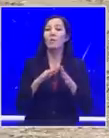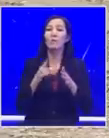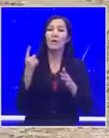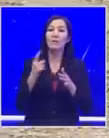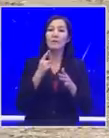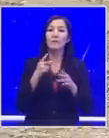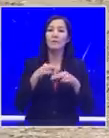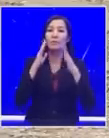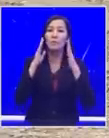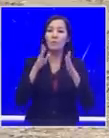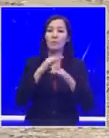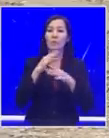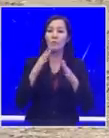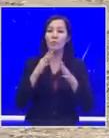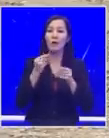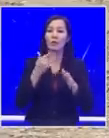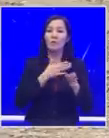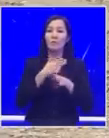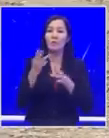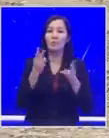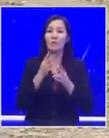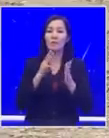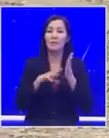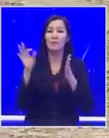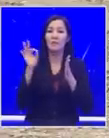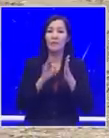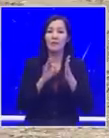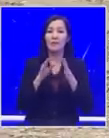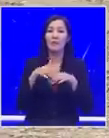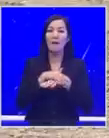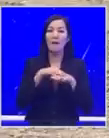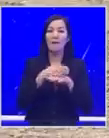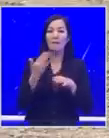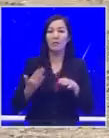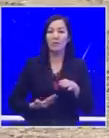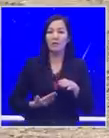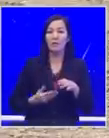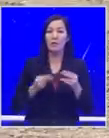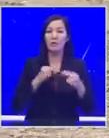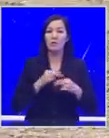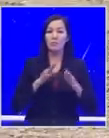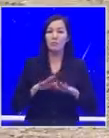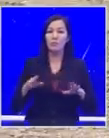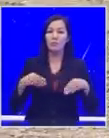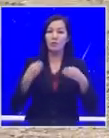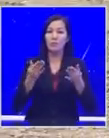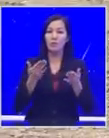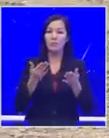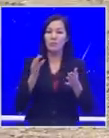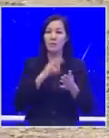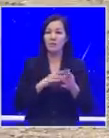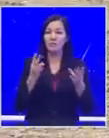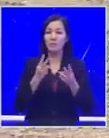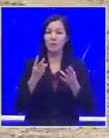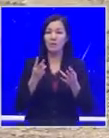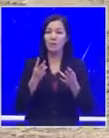көп көңіл бөлу керек. Қазір ауыл шаруашылығында біз 80% халық ауылда тұрады. Соларға жұмыс орнында бар, табыс орнында бар.